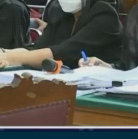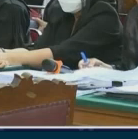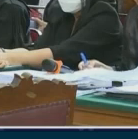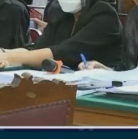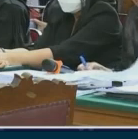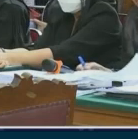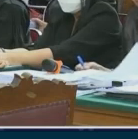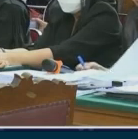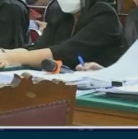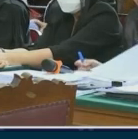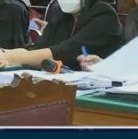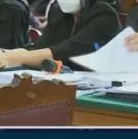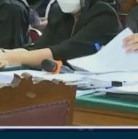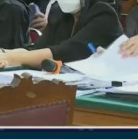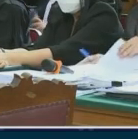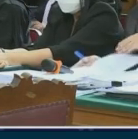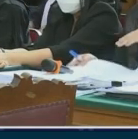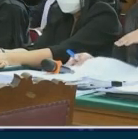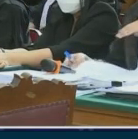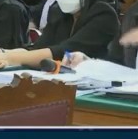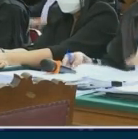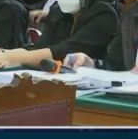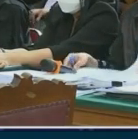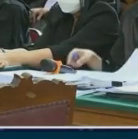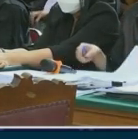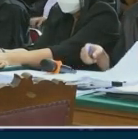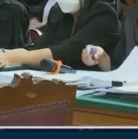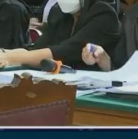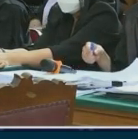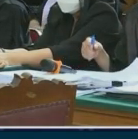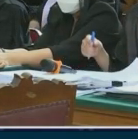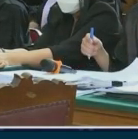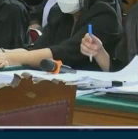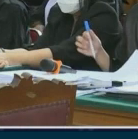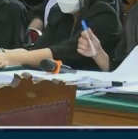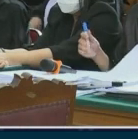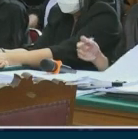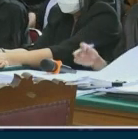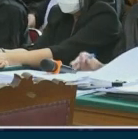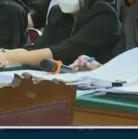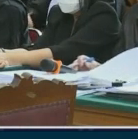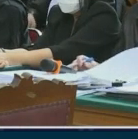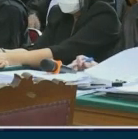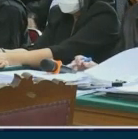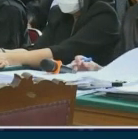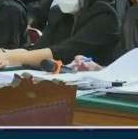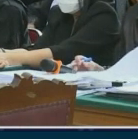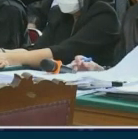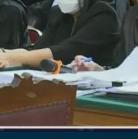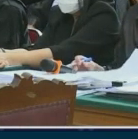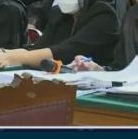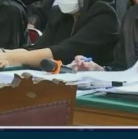Joshua saudara menjawab tidak jawaban Richard ini tidaknya ini jujur jujur dia memang